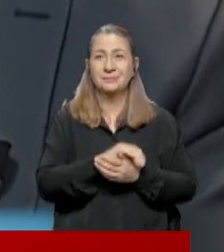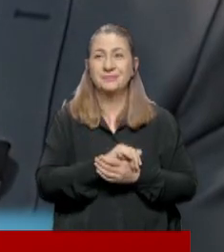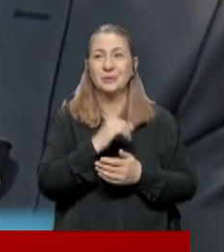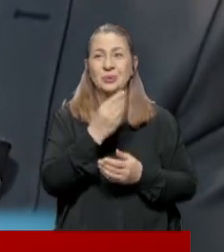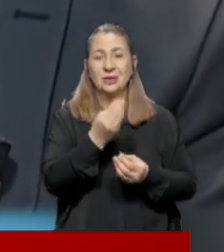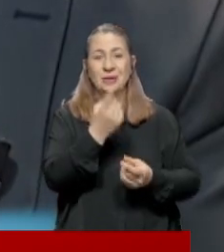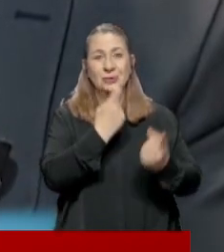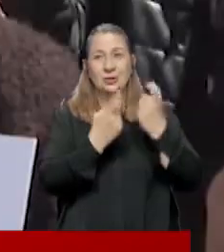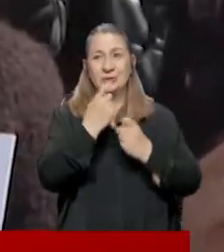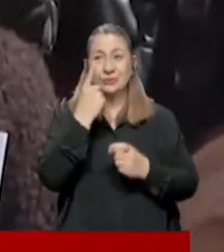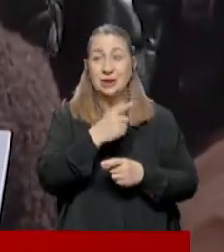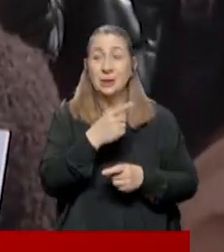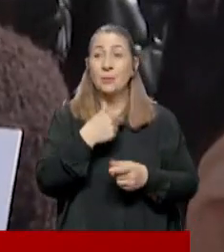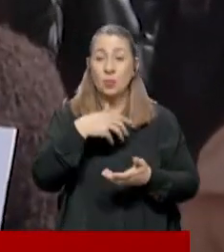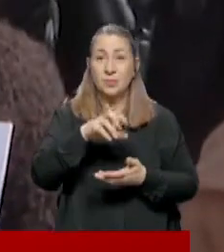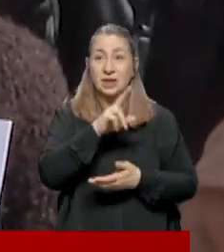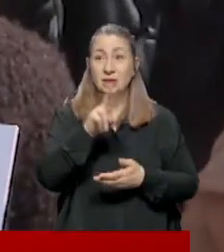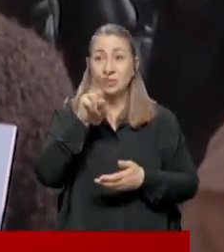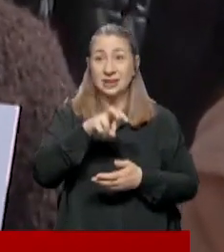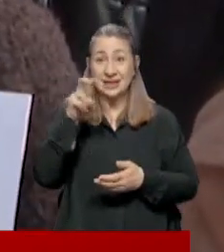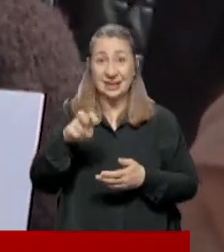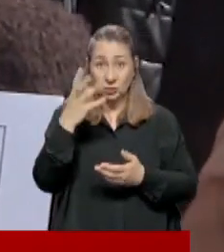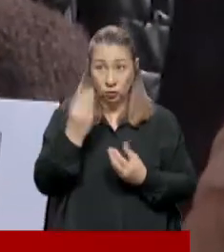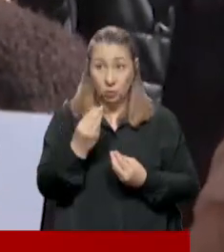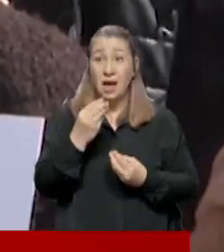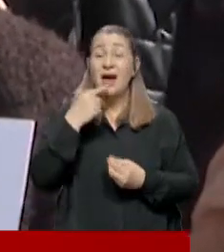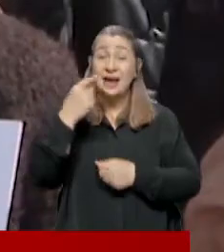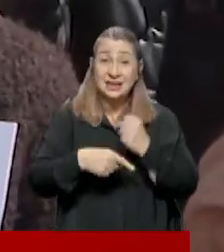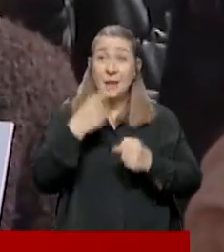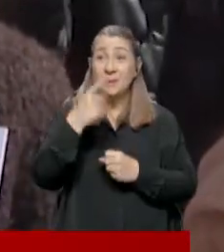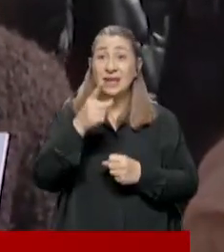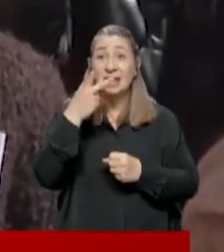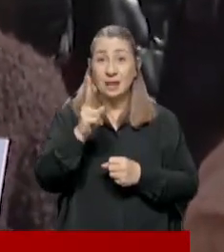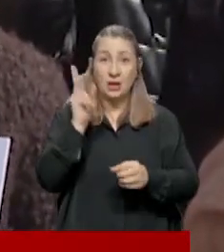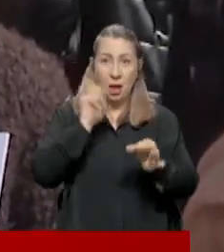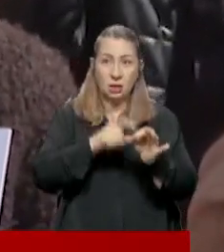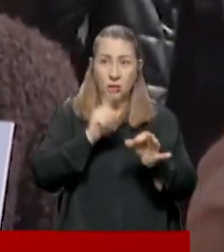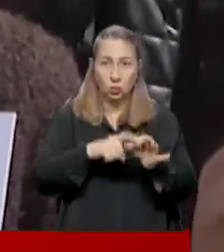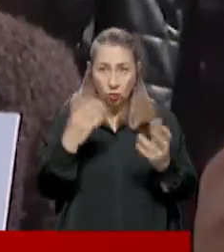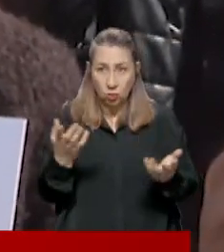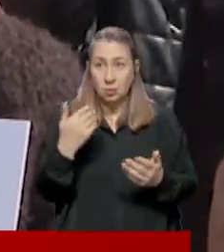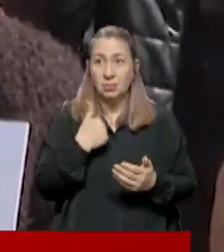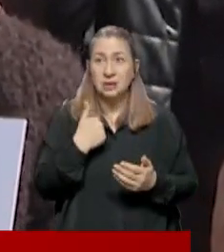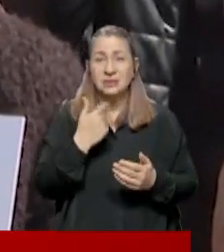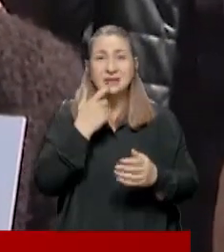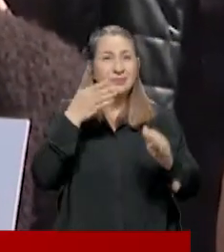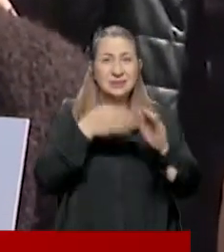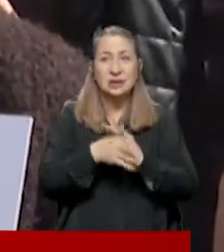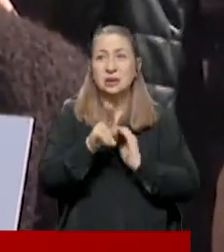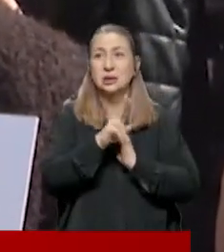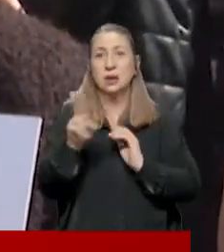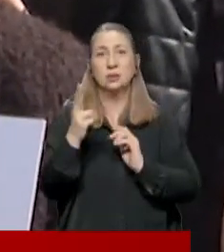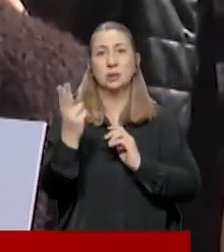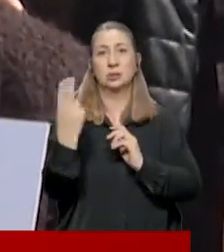belirtiler güzel sorularınızın dolacak 788 oldum Her sene 1000-2000 kişi atamıyordu benim girdiğim sene